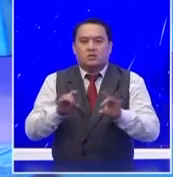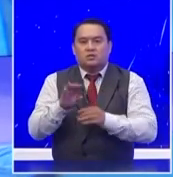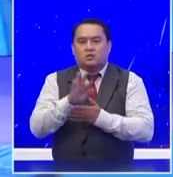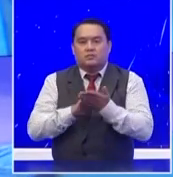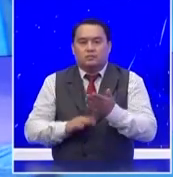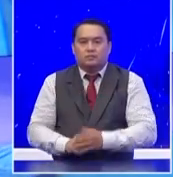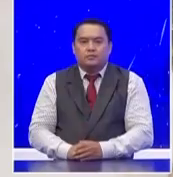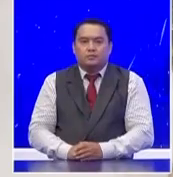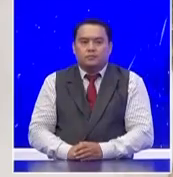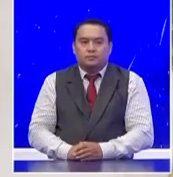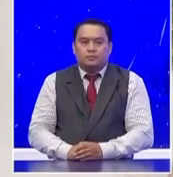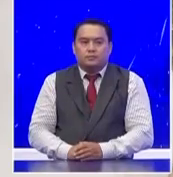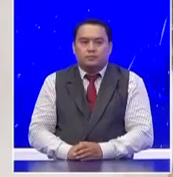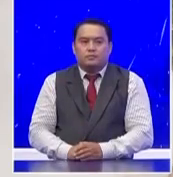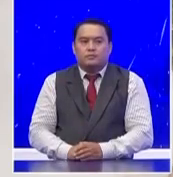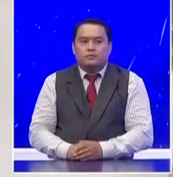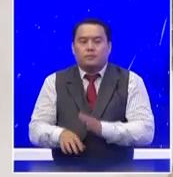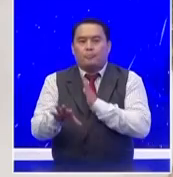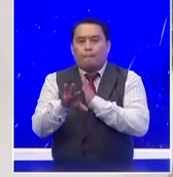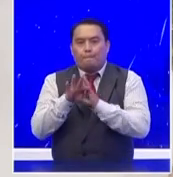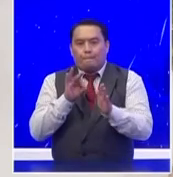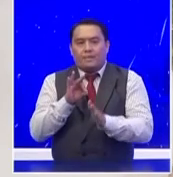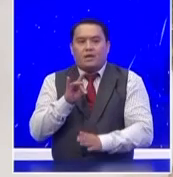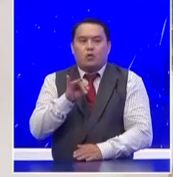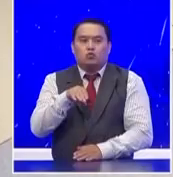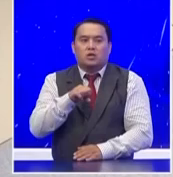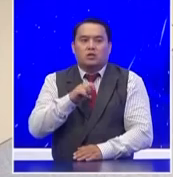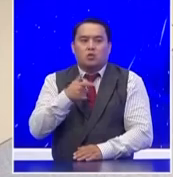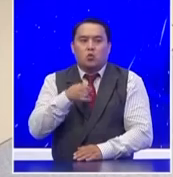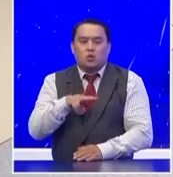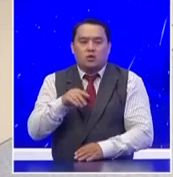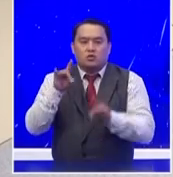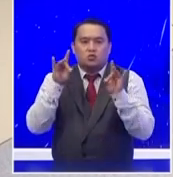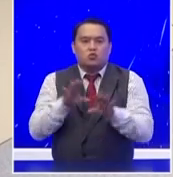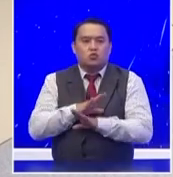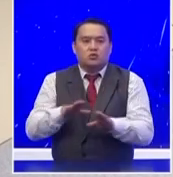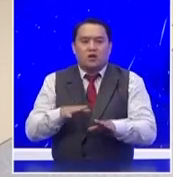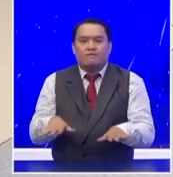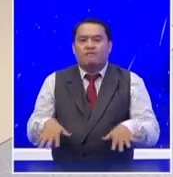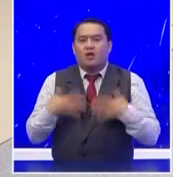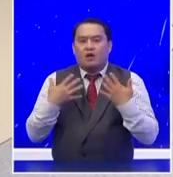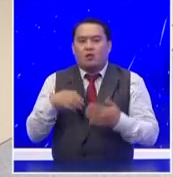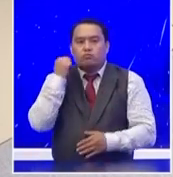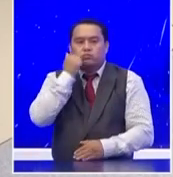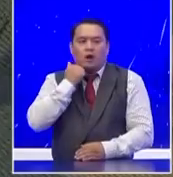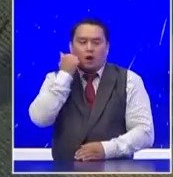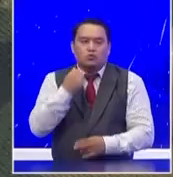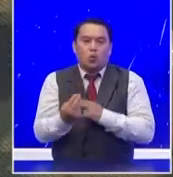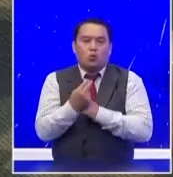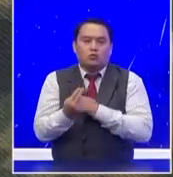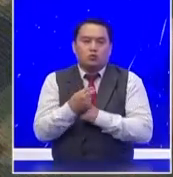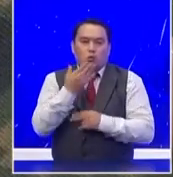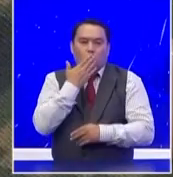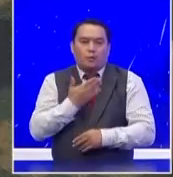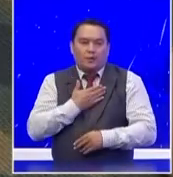сюжета. Выбор профессии для Раушангуль Молдахмет не был случайным. С детских лет ее вдохновляла бабушка. Она очень любила